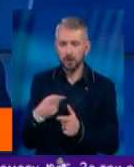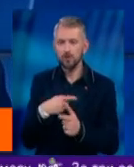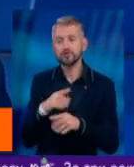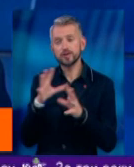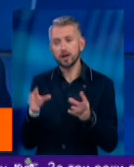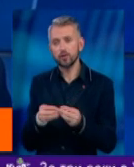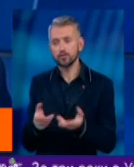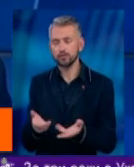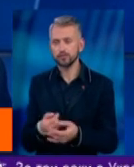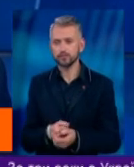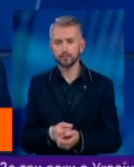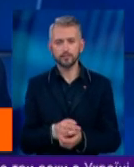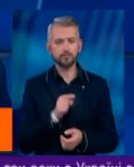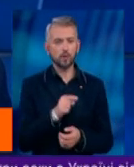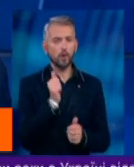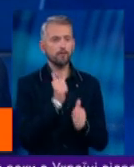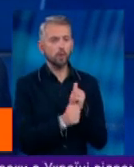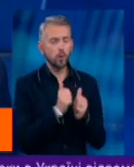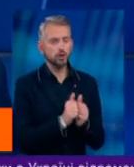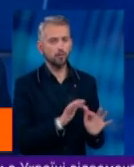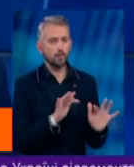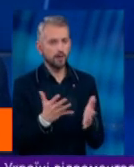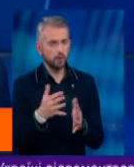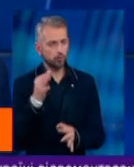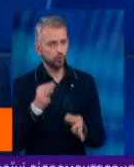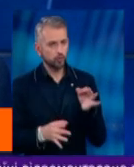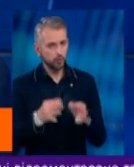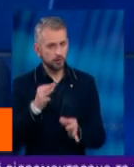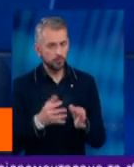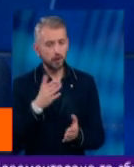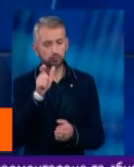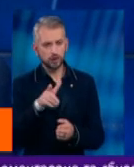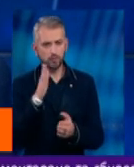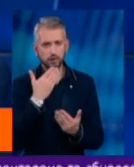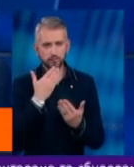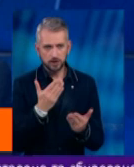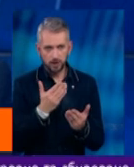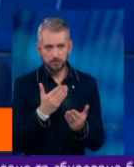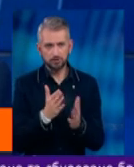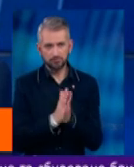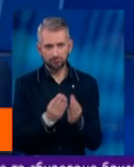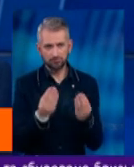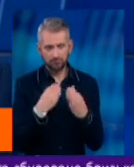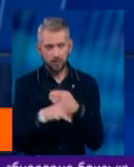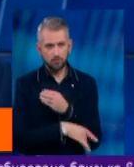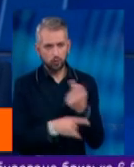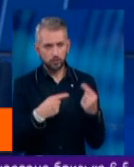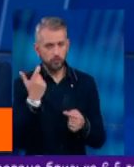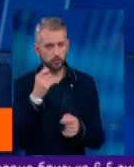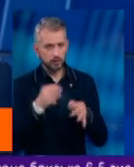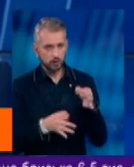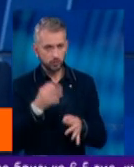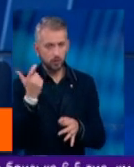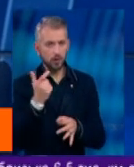загалом? Тут у кожному випадку суд, якщо людина буде звертатися за процедурою банкрутства, господарський суд, суд